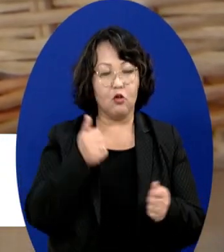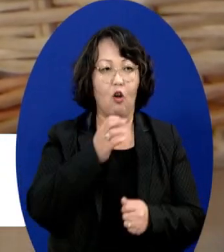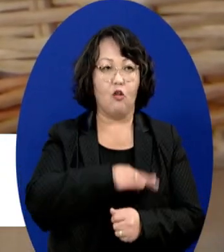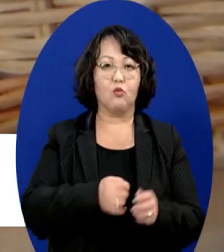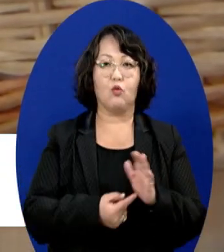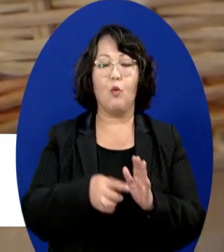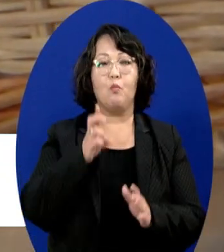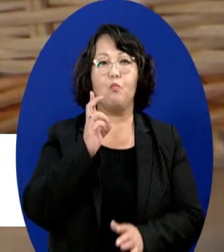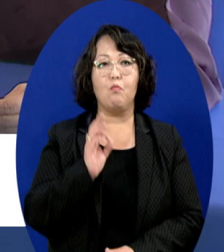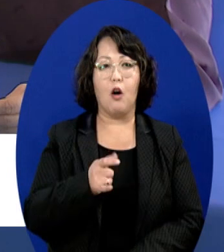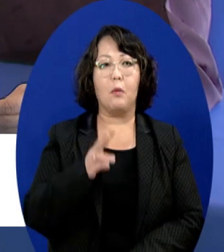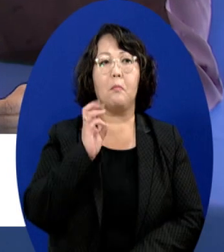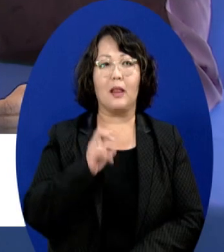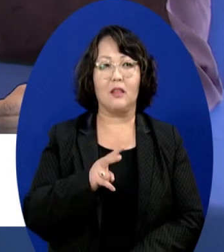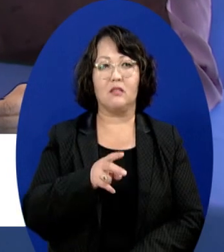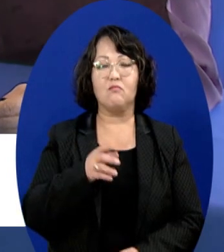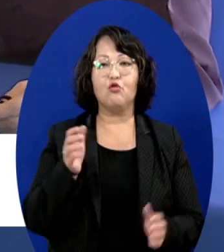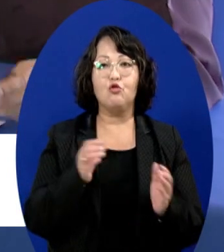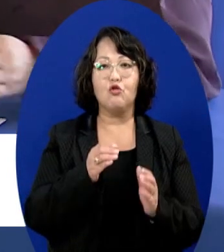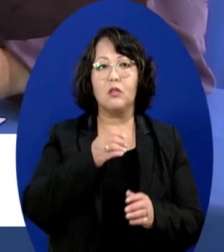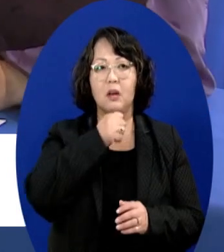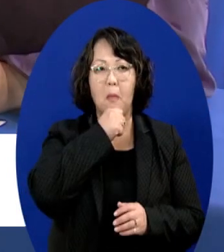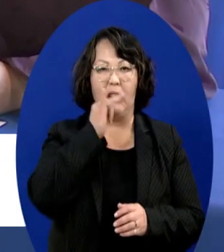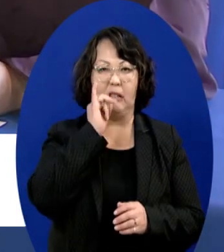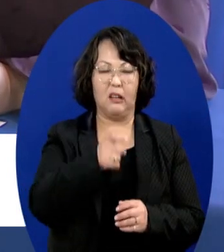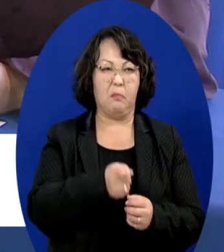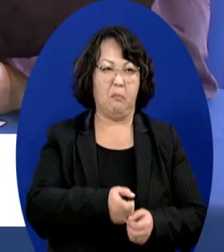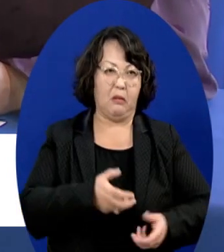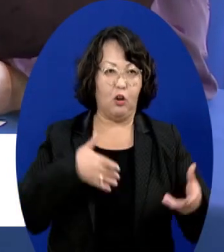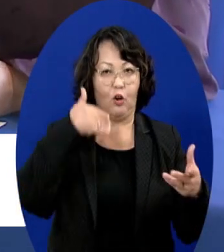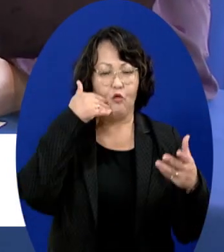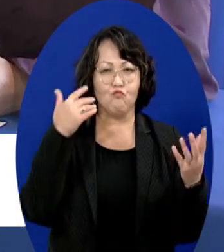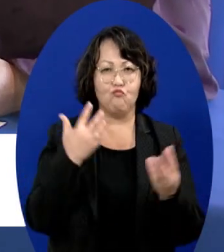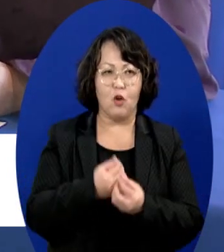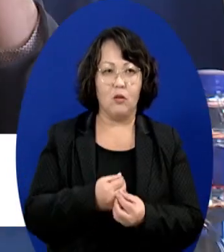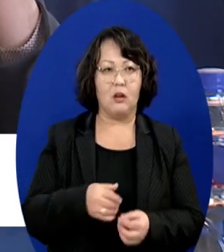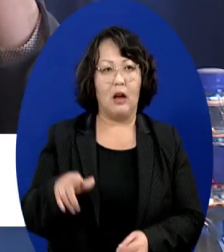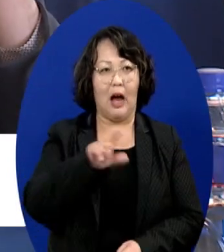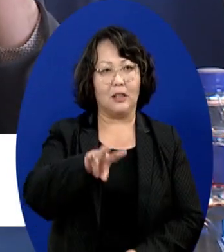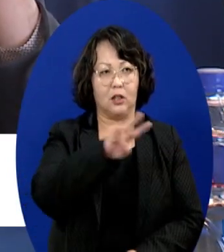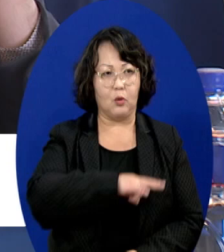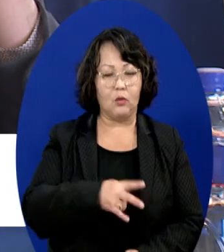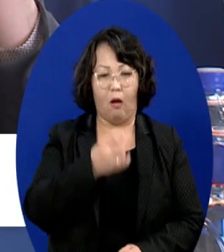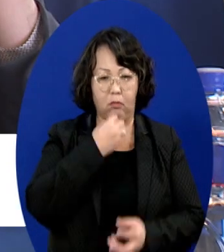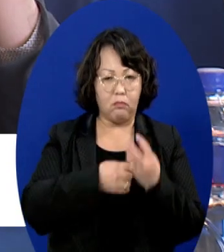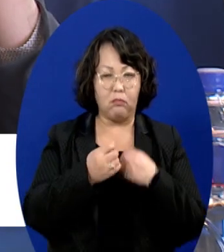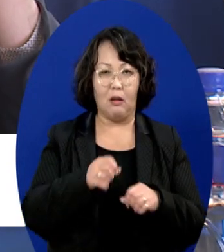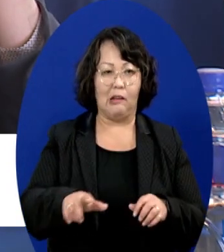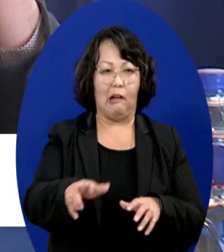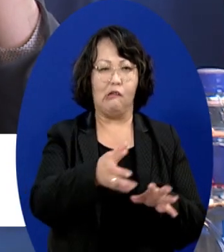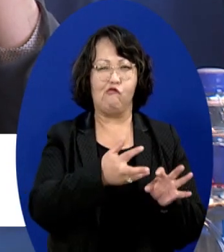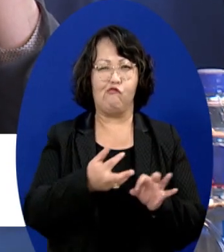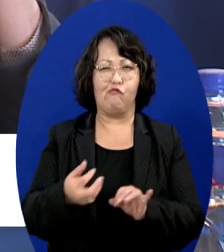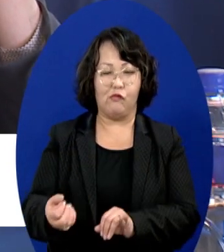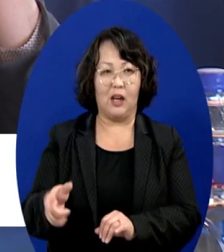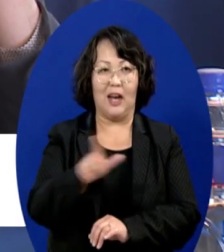малын бэлчээрийн тал хувийг ямаа эзлэх болсон. Энэ нь сүргийн бүтцэд өөрчлөлт оруулж бэлчээр талхагдах гол шалтгаан нөхцөл болсоор байна. Ийм байдлаар